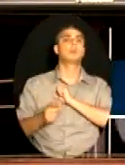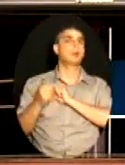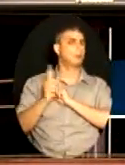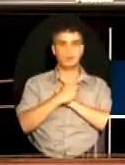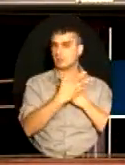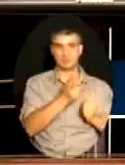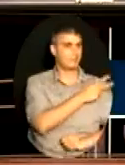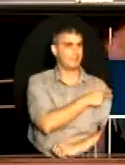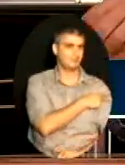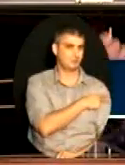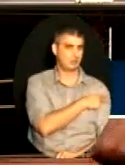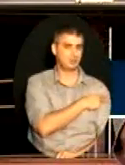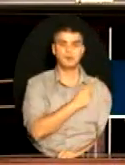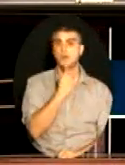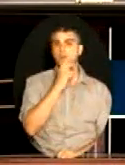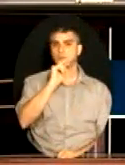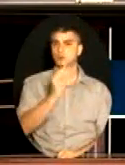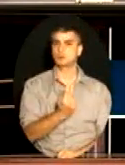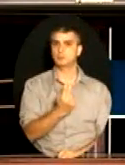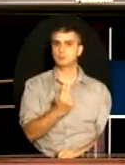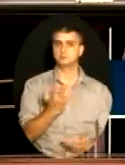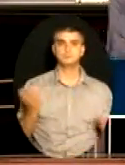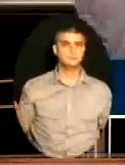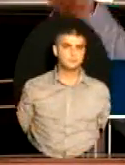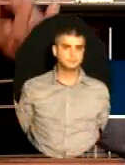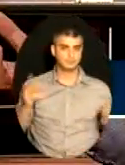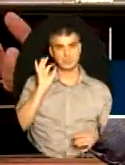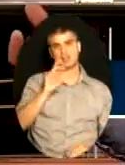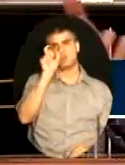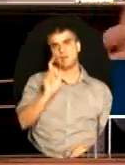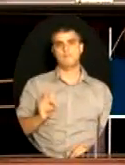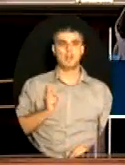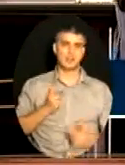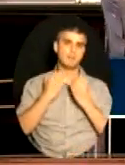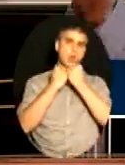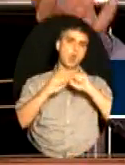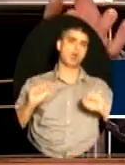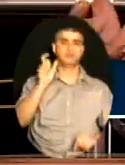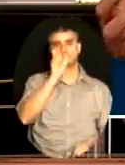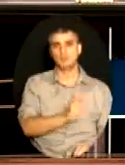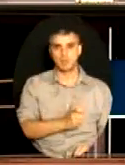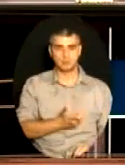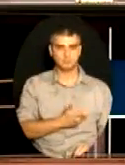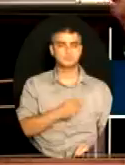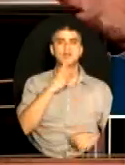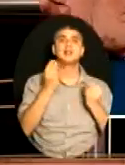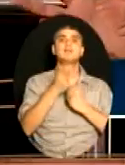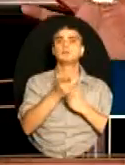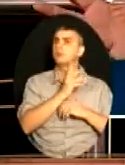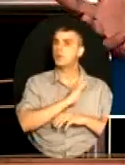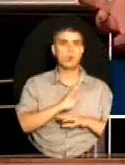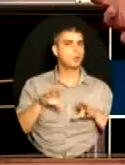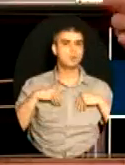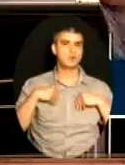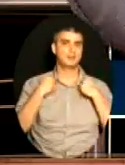הוא לא קיים במשטרה. אומרים עוד הפעם, זה לפגוע בפרט, חופש הפרט, והדברים האלה, הם לא